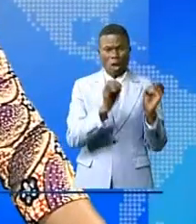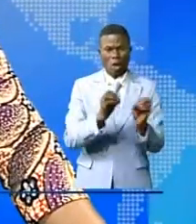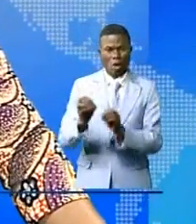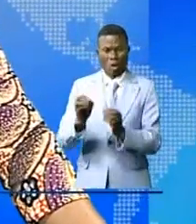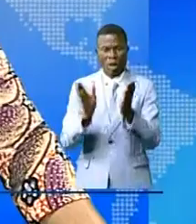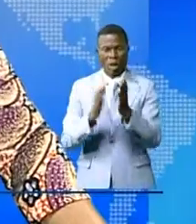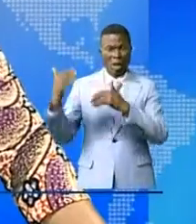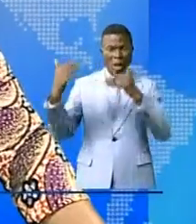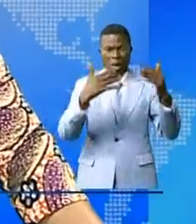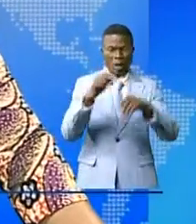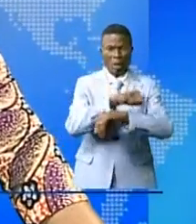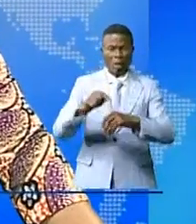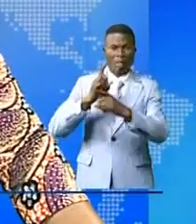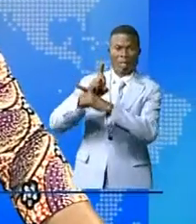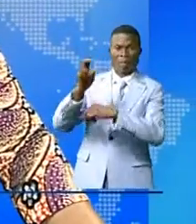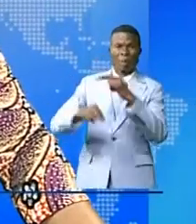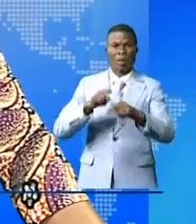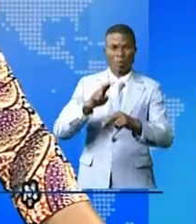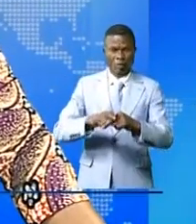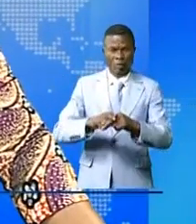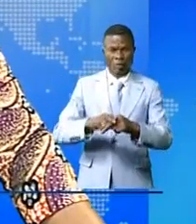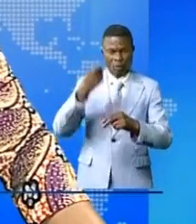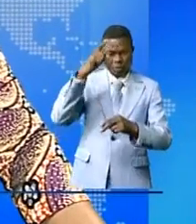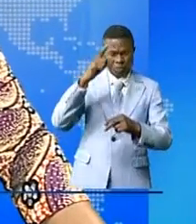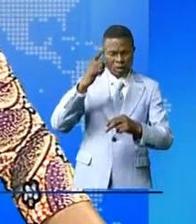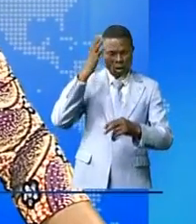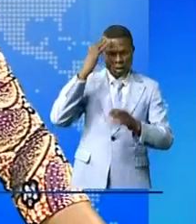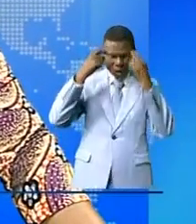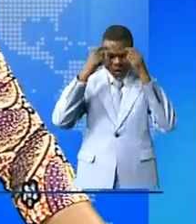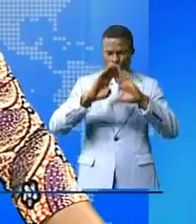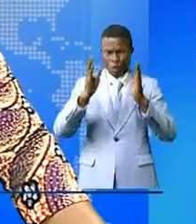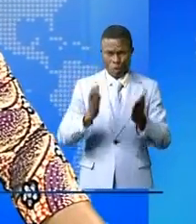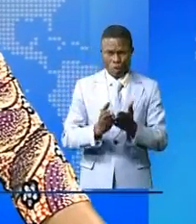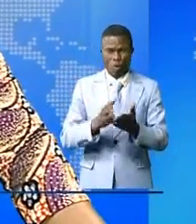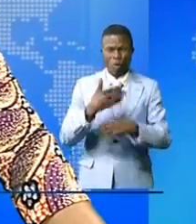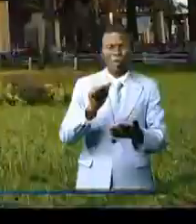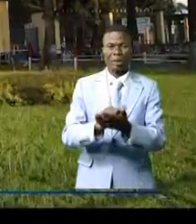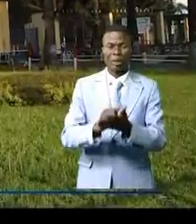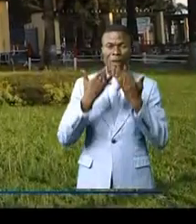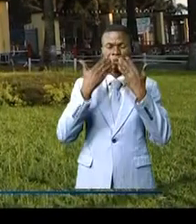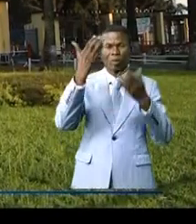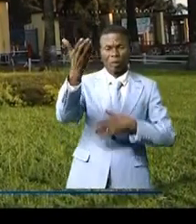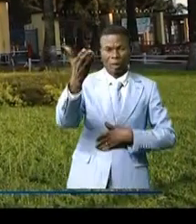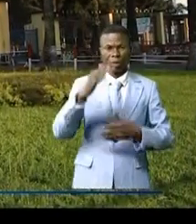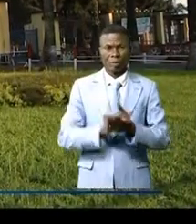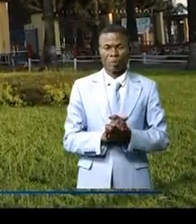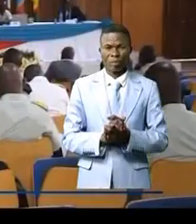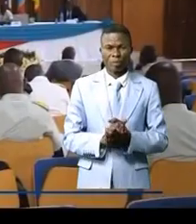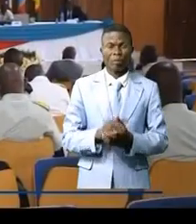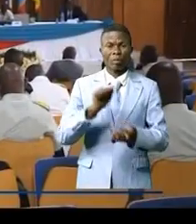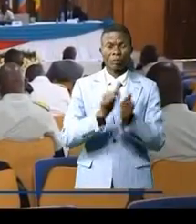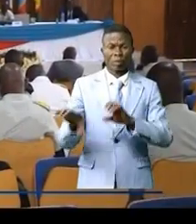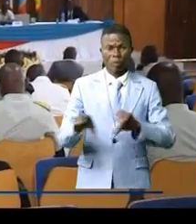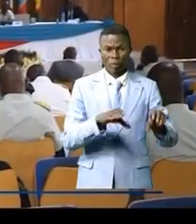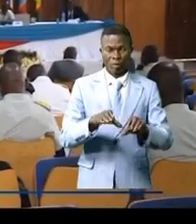l'école de guerre au ministère de la Défense nationale pour prendre toutes les mesures sécuritaires. Raymond Marilelo. Les intervenants au cours